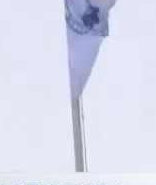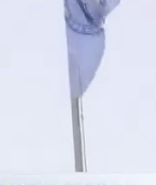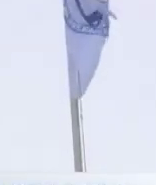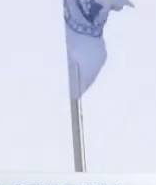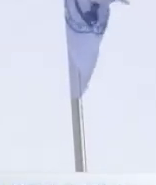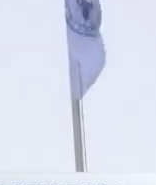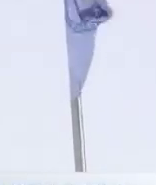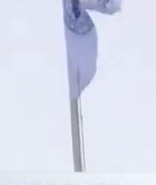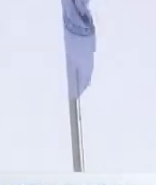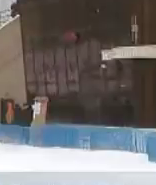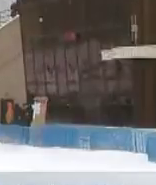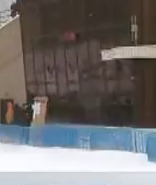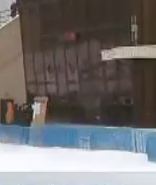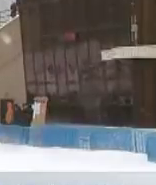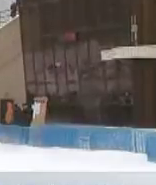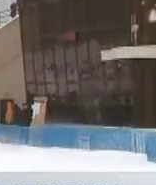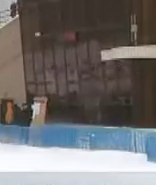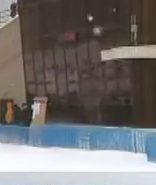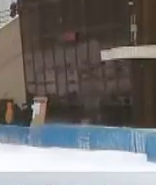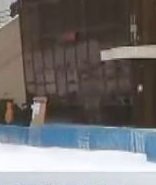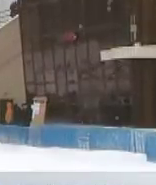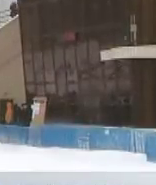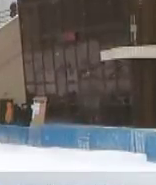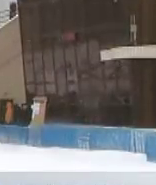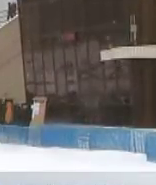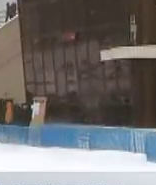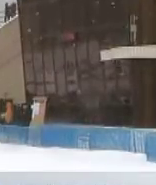одағы халықаралық биатлонистер одағына